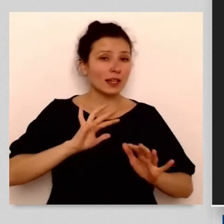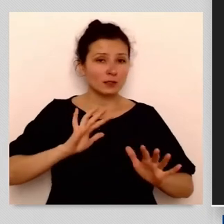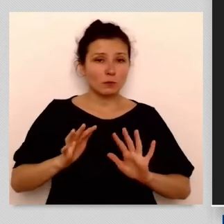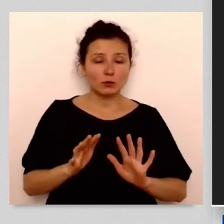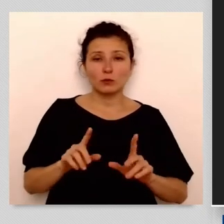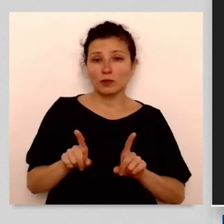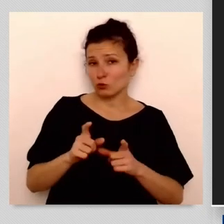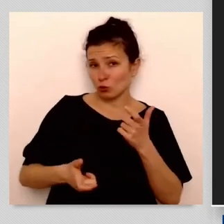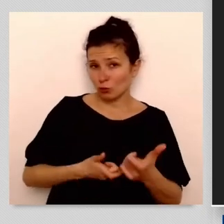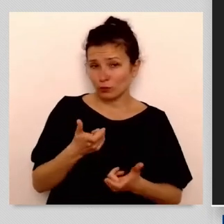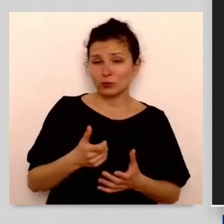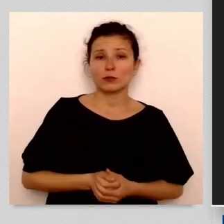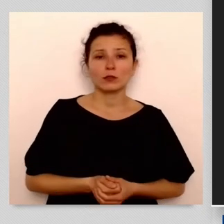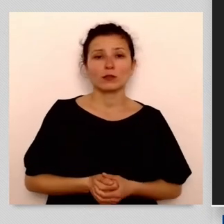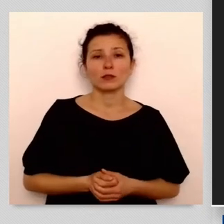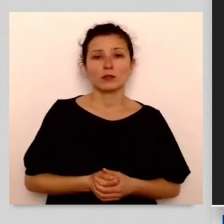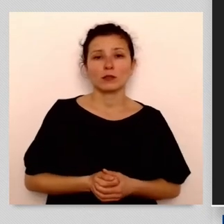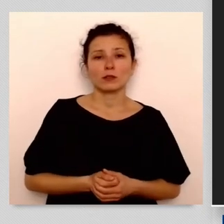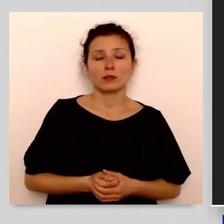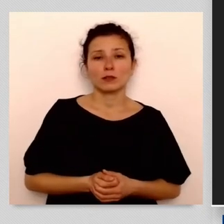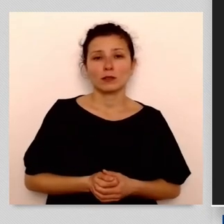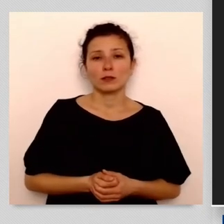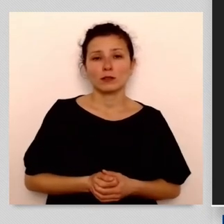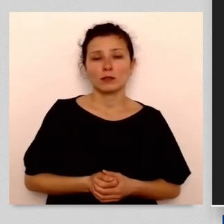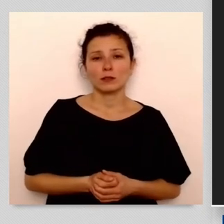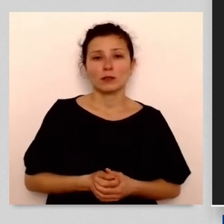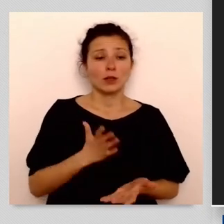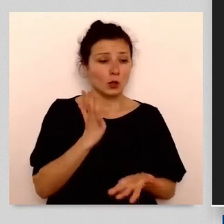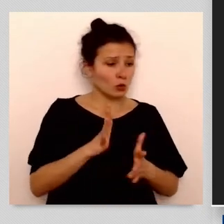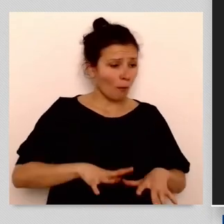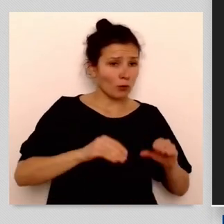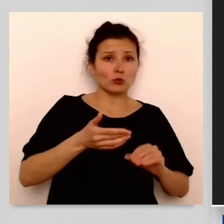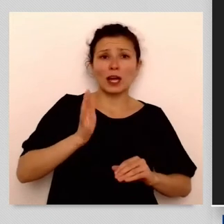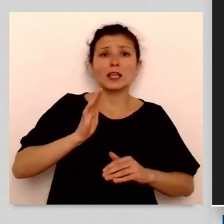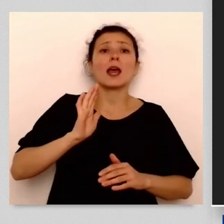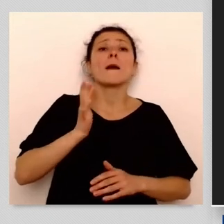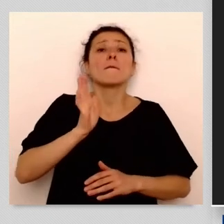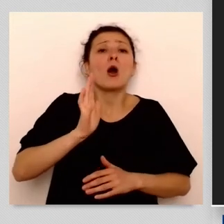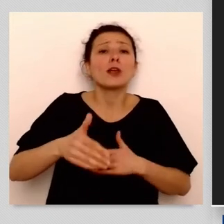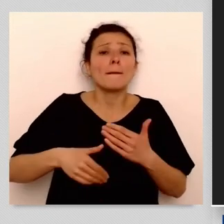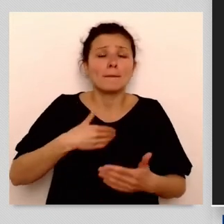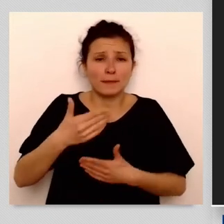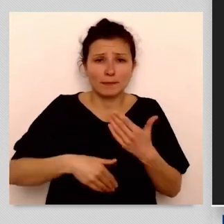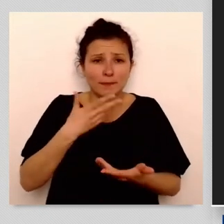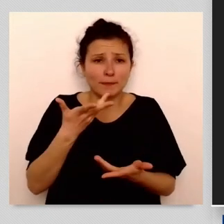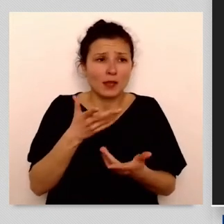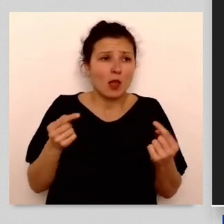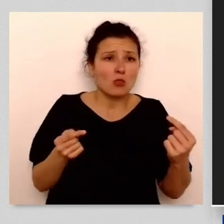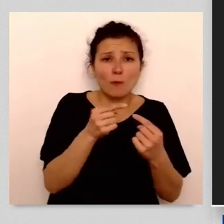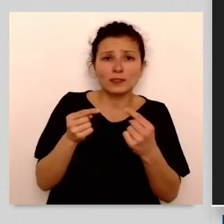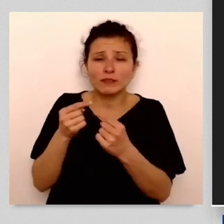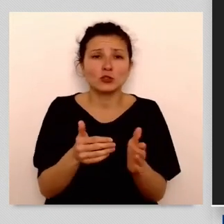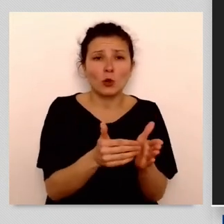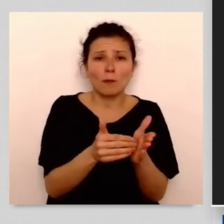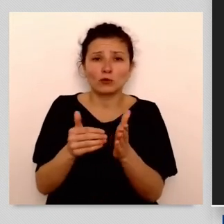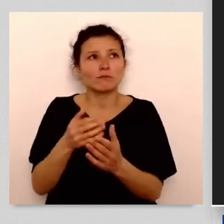to robić, już u zarania i już u założenia, a nie później odpowiadać na zapotrzebowanie i zastanawiać się, skąd